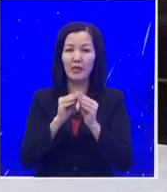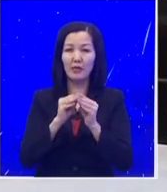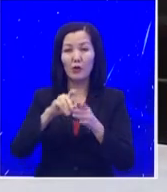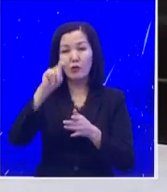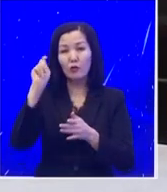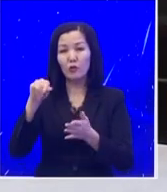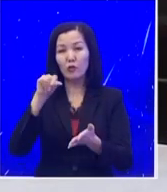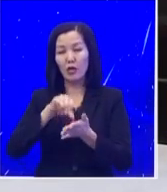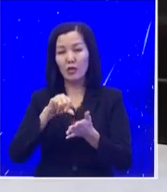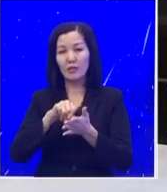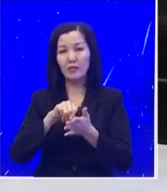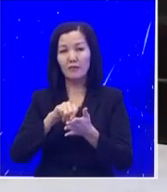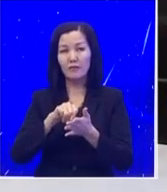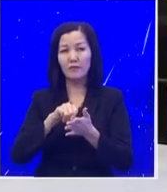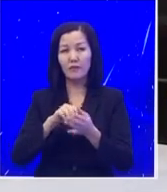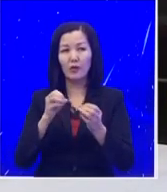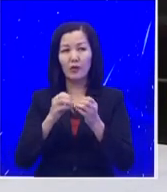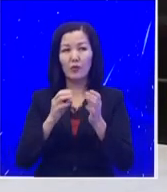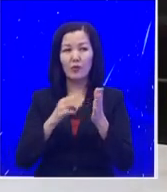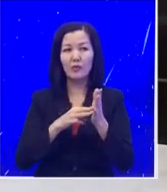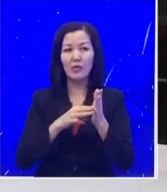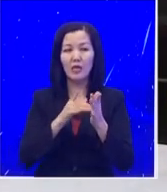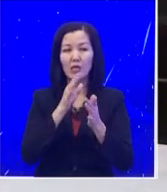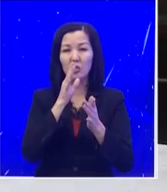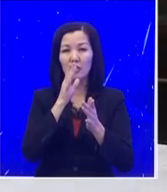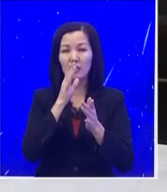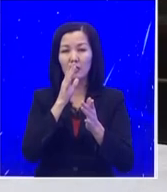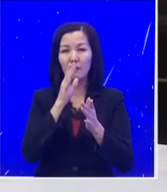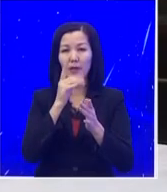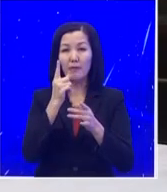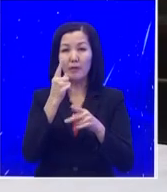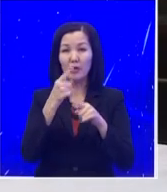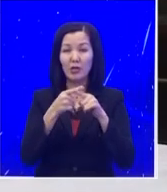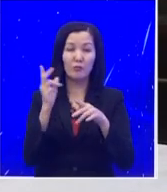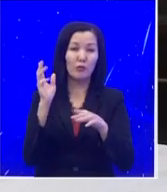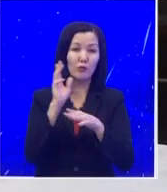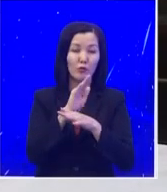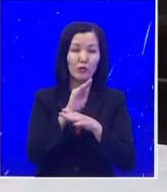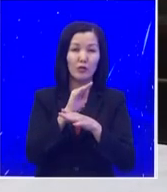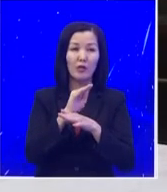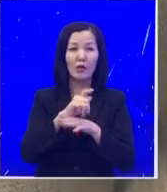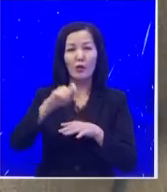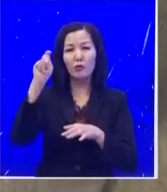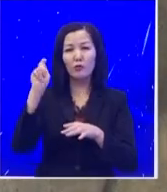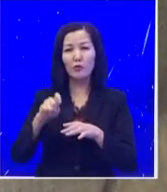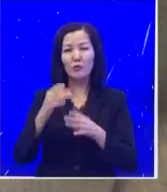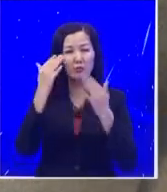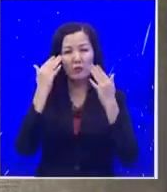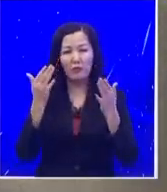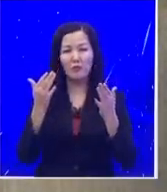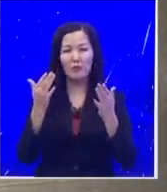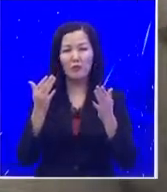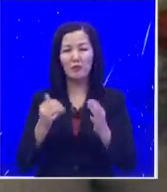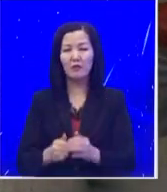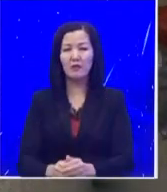қадам бір жасы қосымда 18 етіп кетті соғыста. Ал соғыс дегенде ол кезде білмейміз ғой не